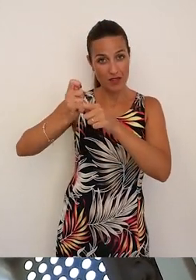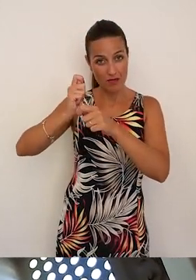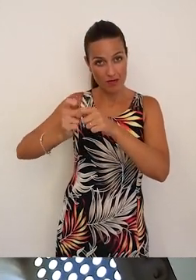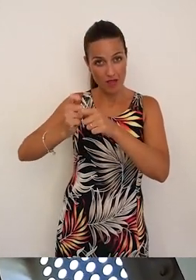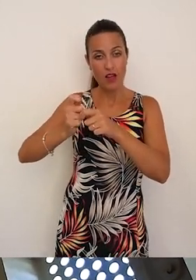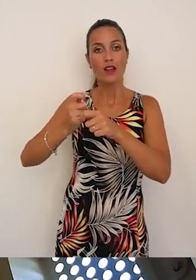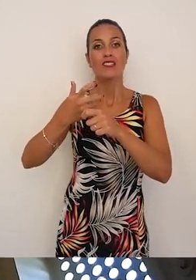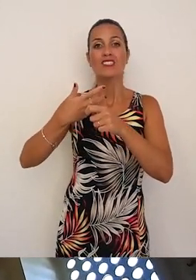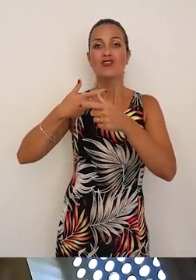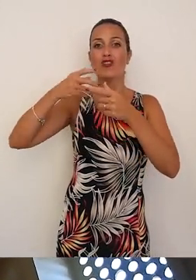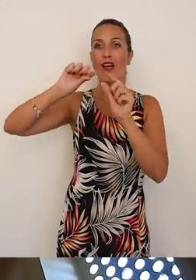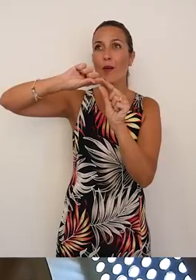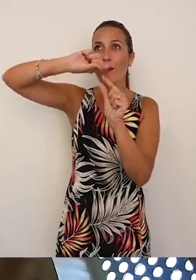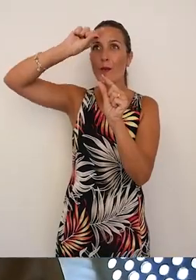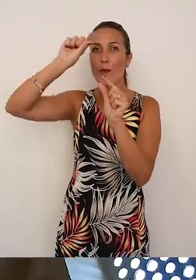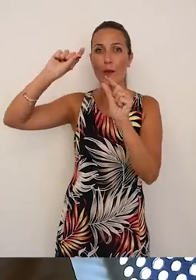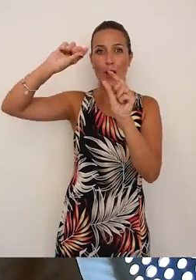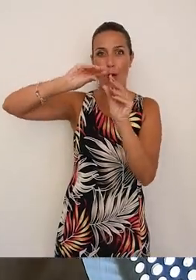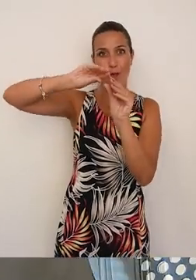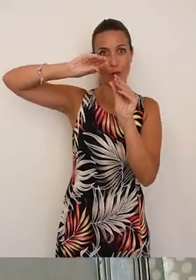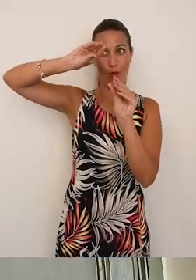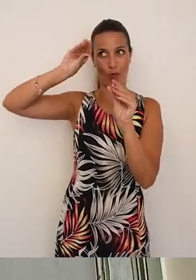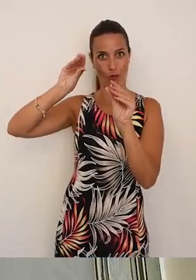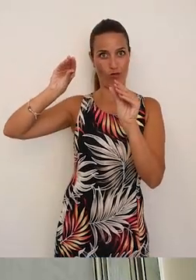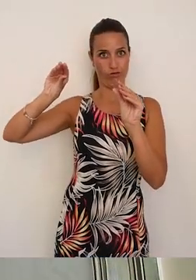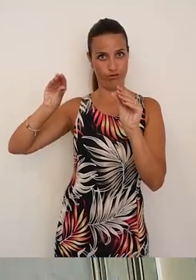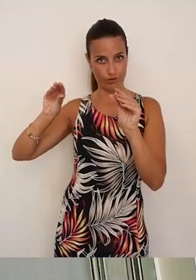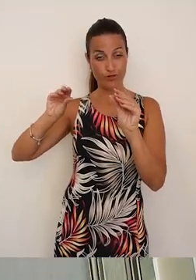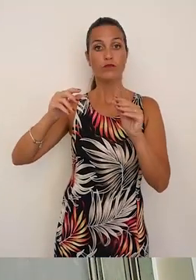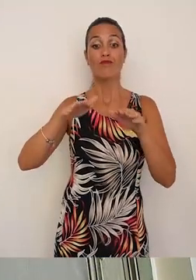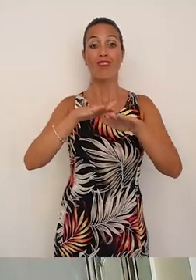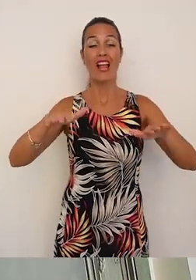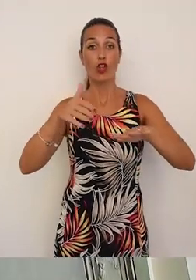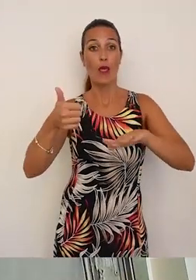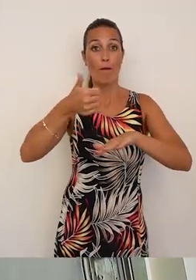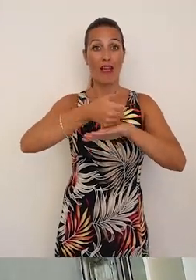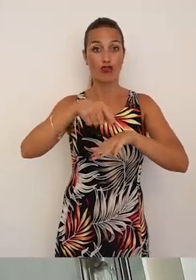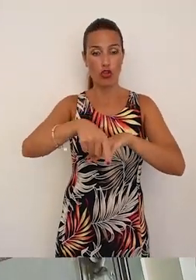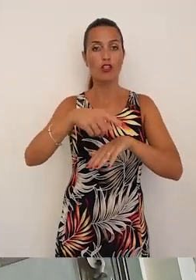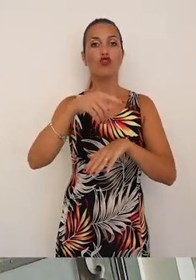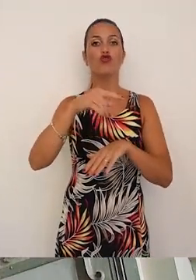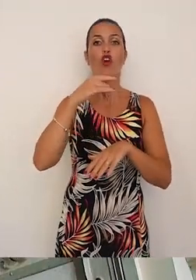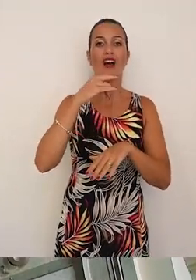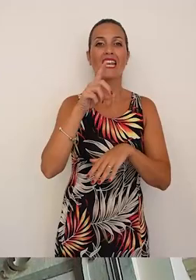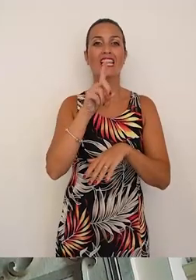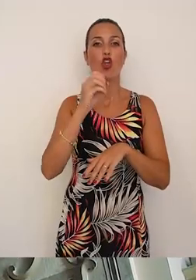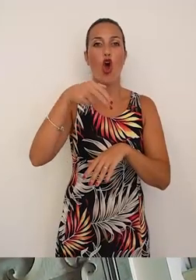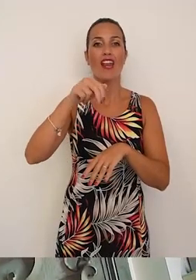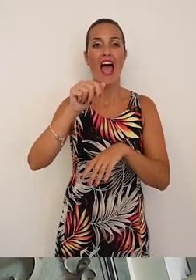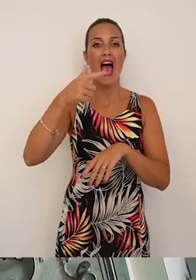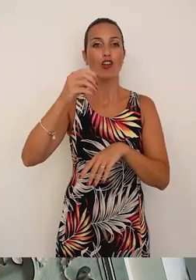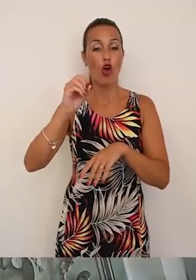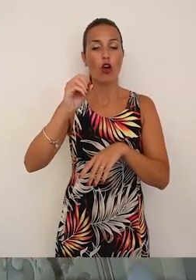alternarsi alla ricca presenza di morbidi stucchi. L'altare maggiore della chiesa fu realizzato da Giovanni Donato Chiarello